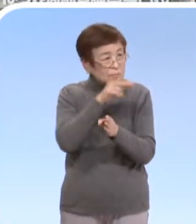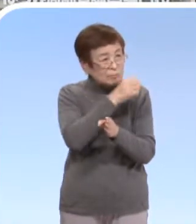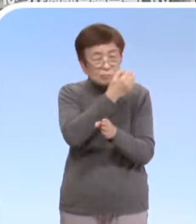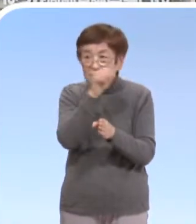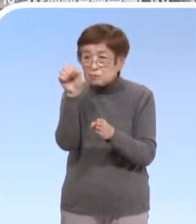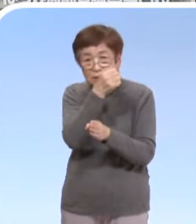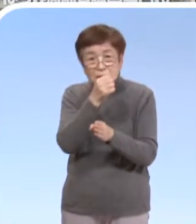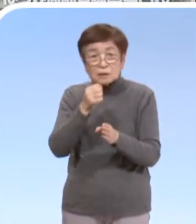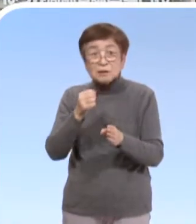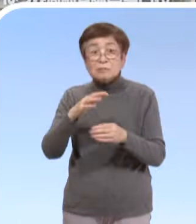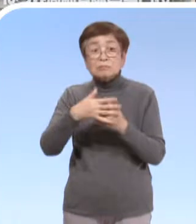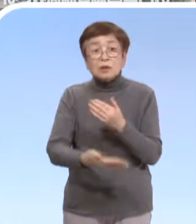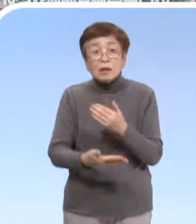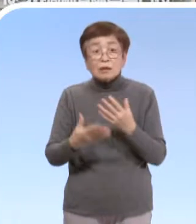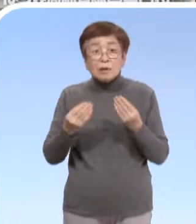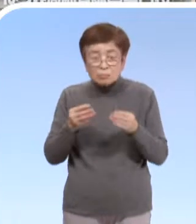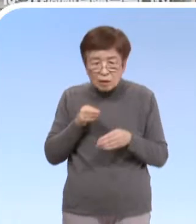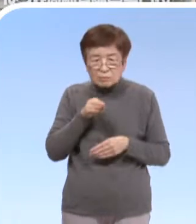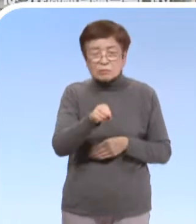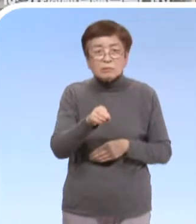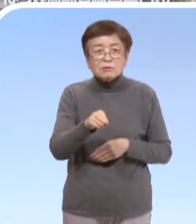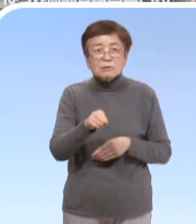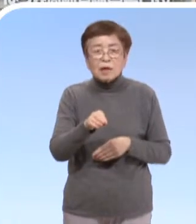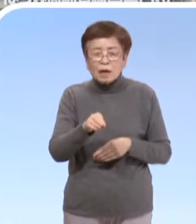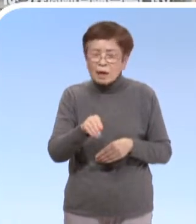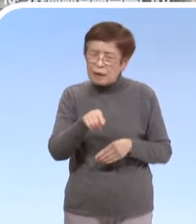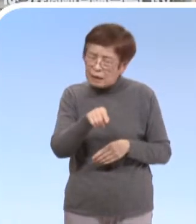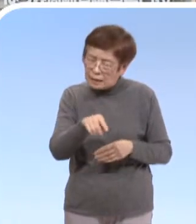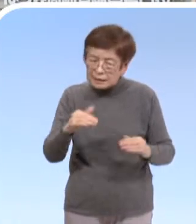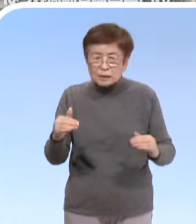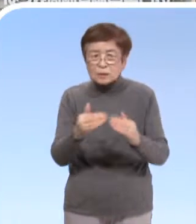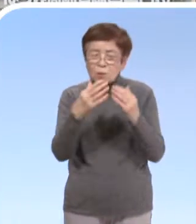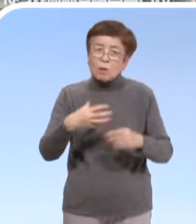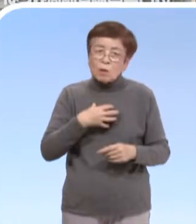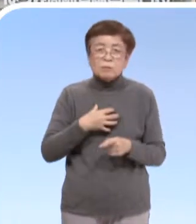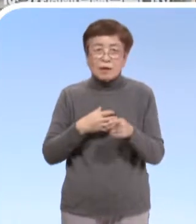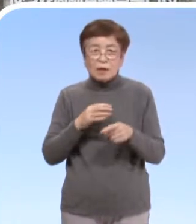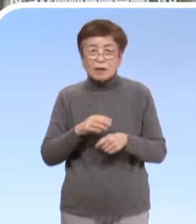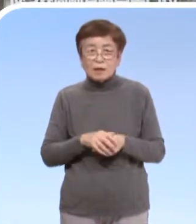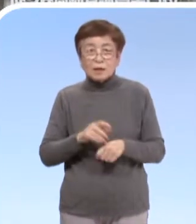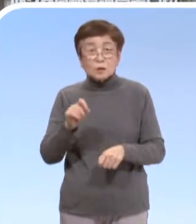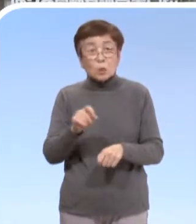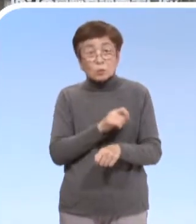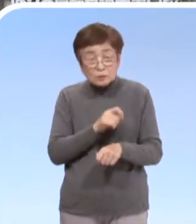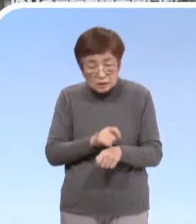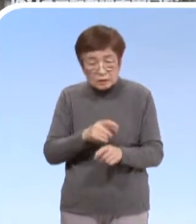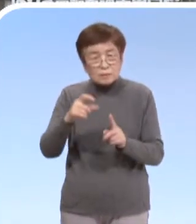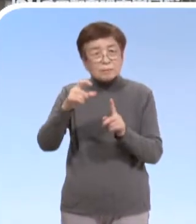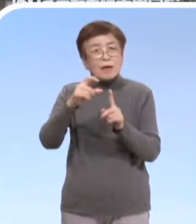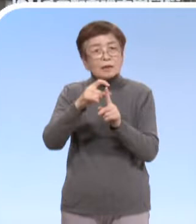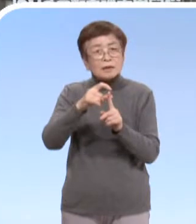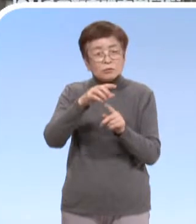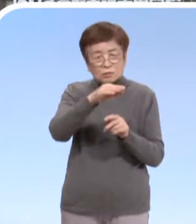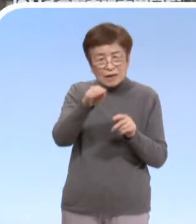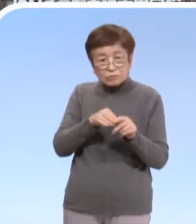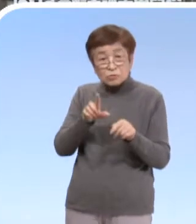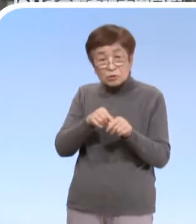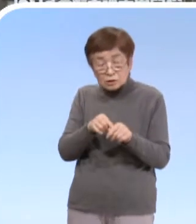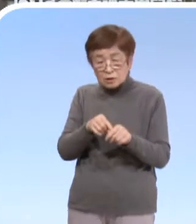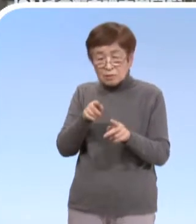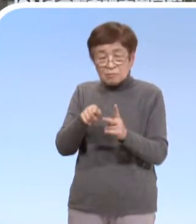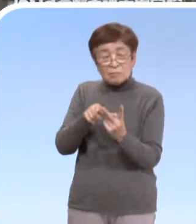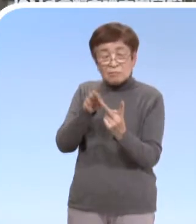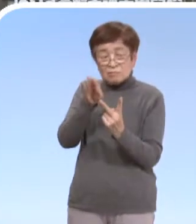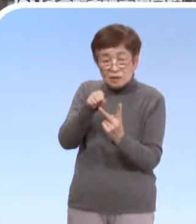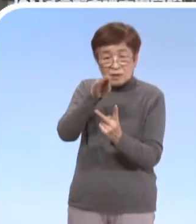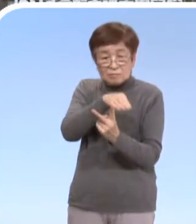、そのまま交差点の中に入ったりする、もう事故に直結しますからね。特に駐車場なんかでね、アクセル